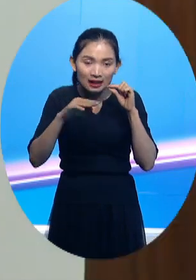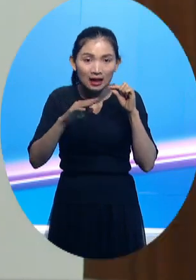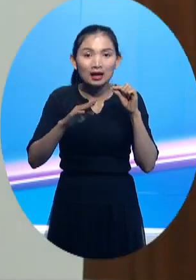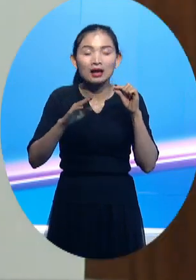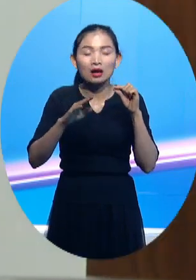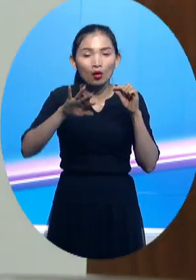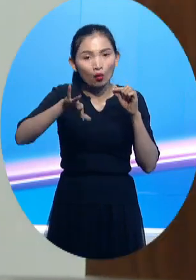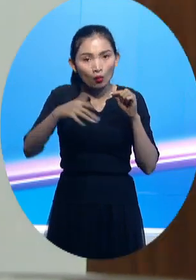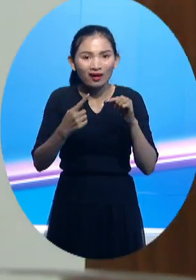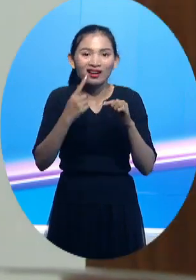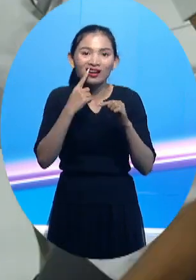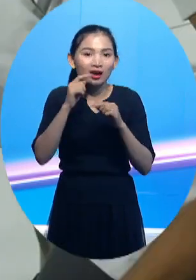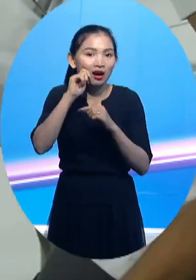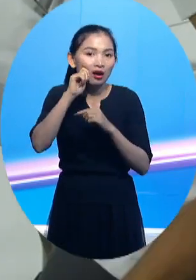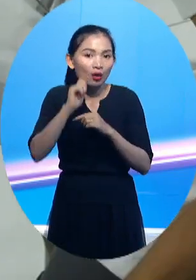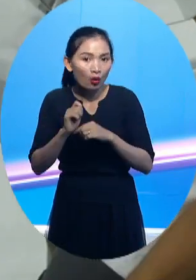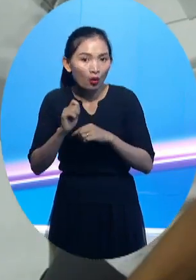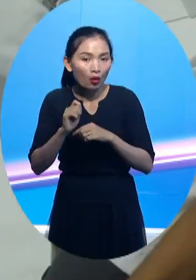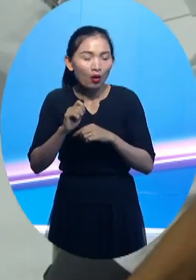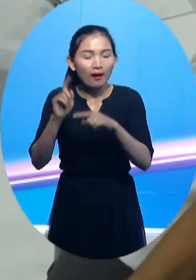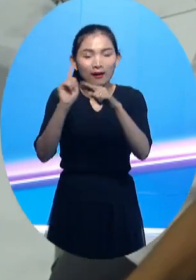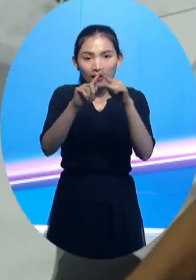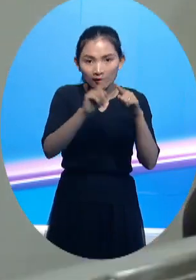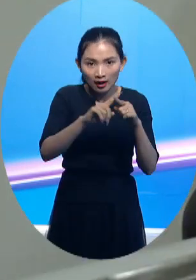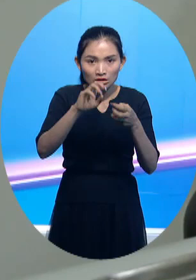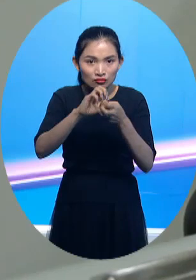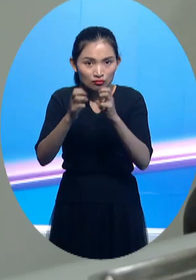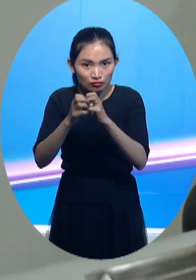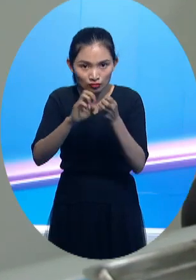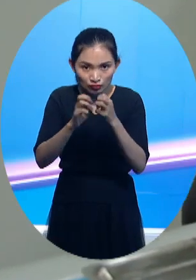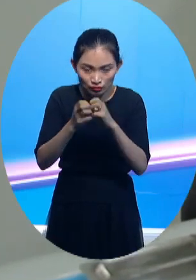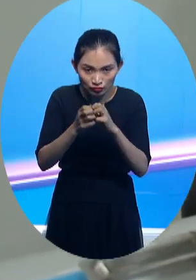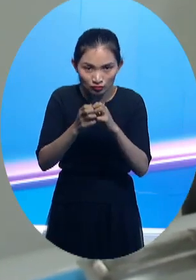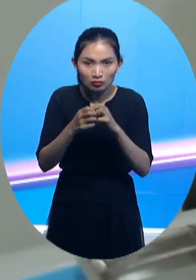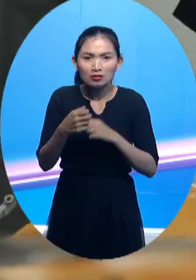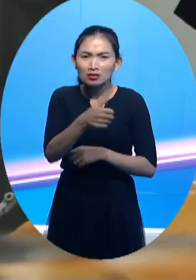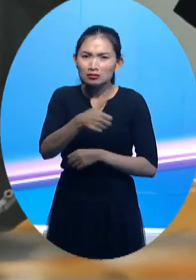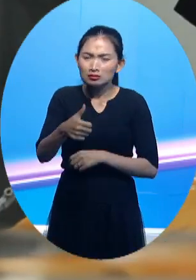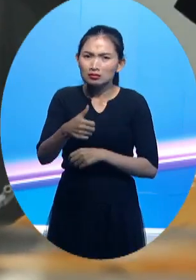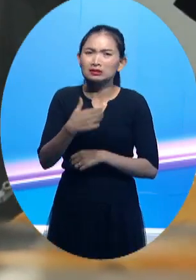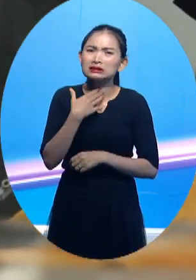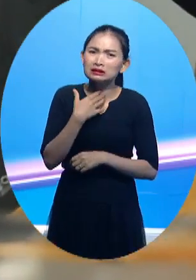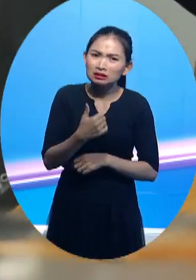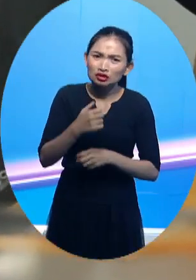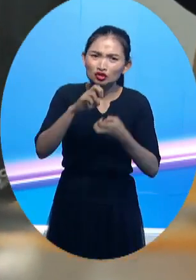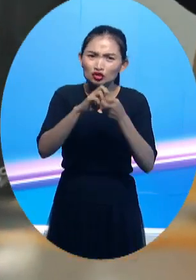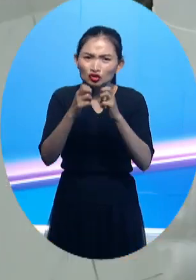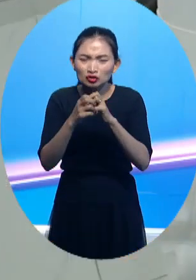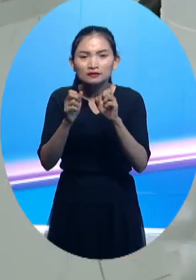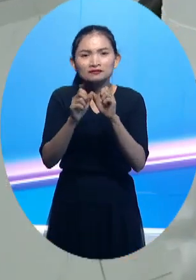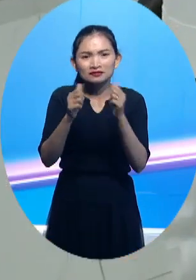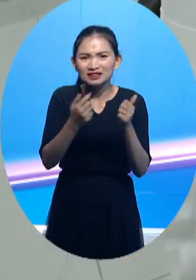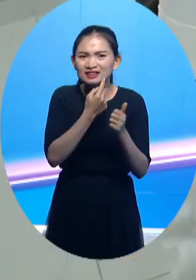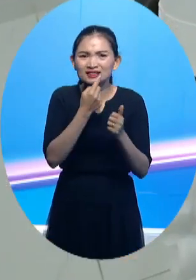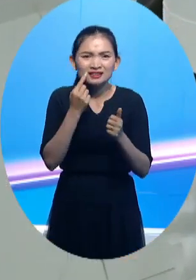nhổ răng khôn điều trị cười hở lợi nhu cầu chăm sóc nha khoa được người dân quan tâm vì ảnh hưởng trực tiếp đến việc ăn uống hàng ngày và